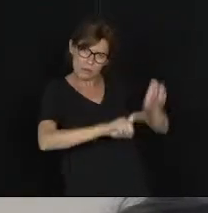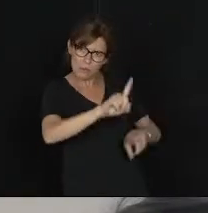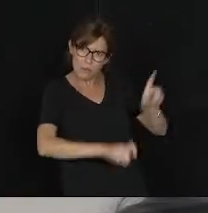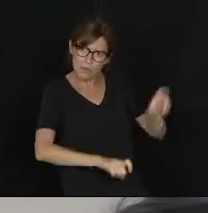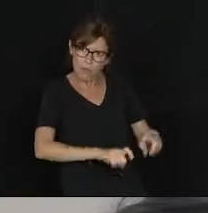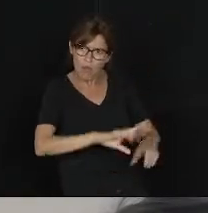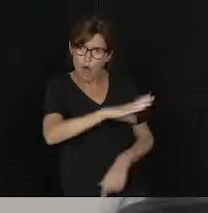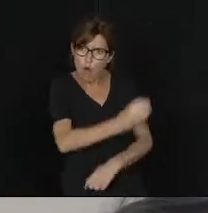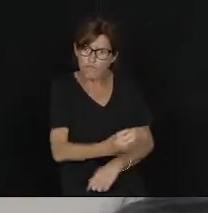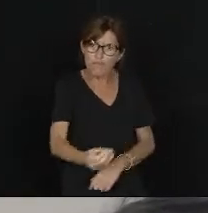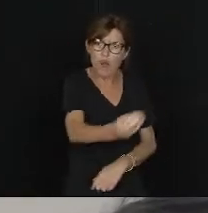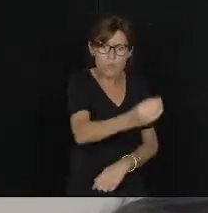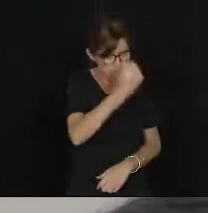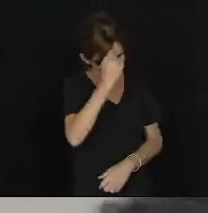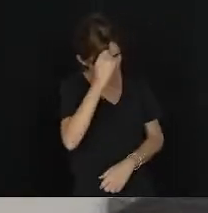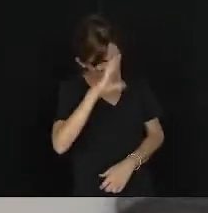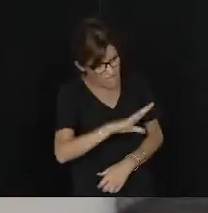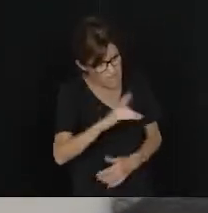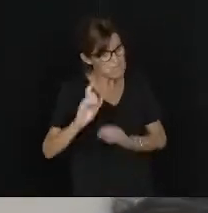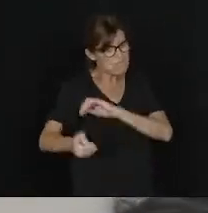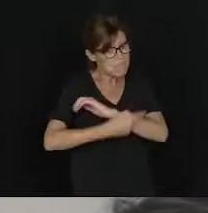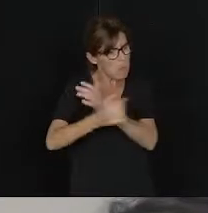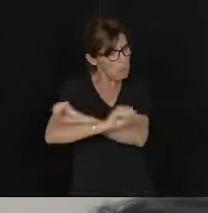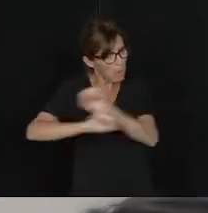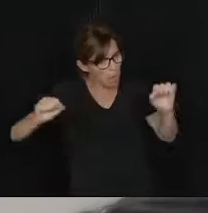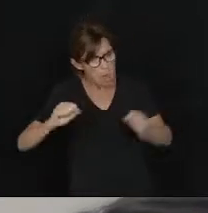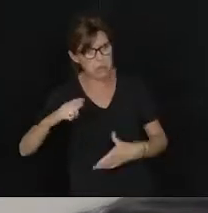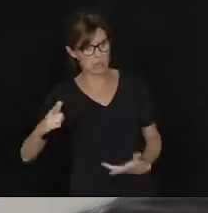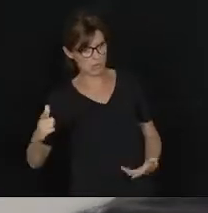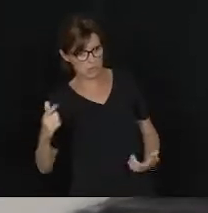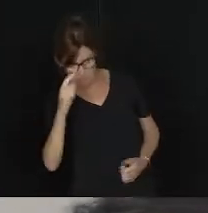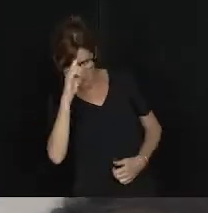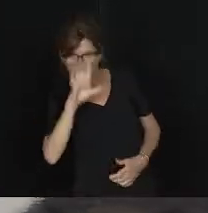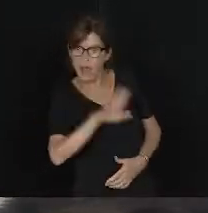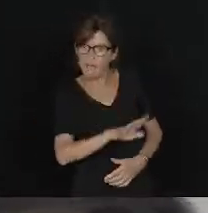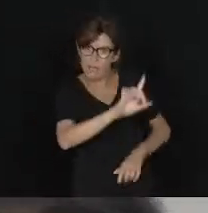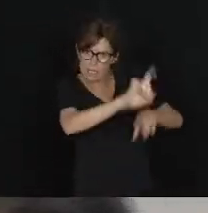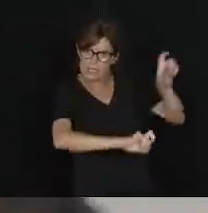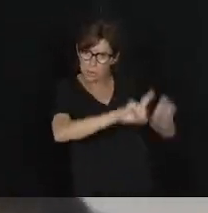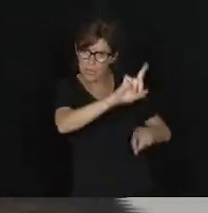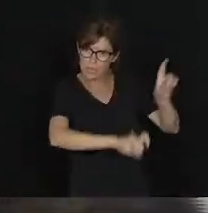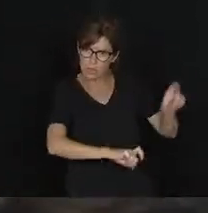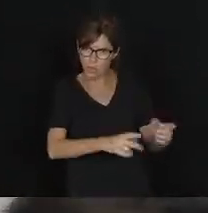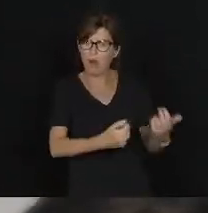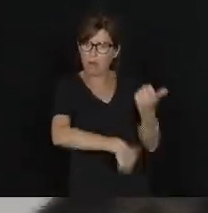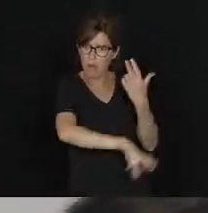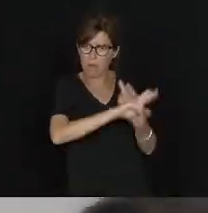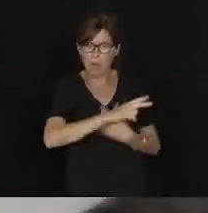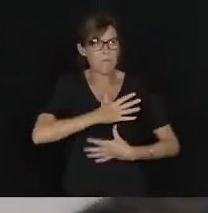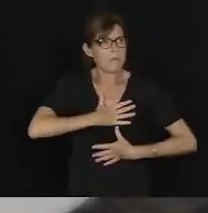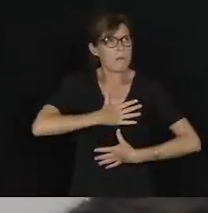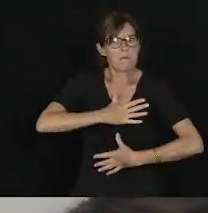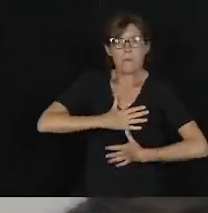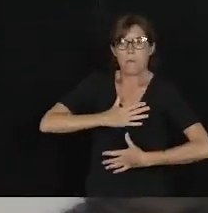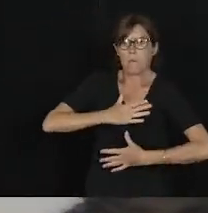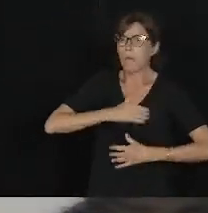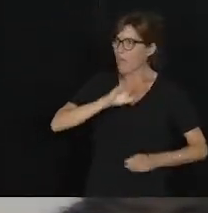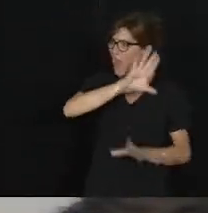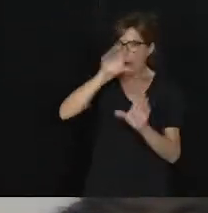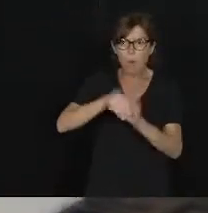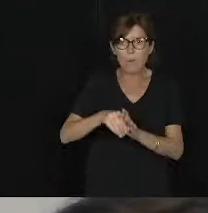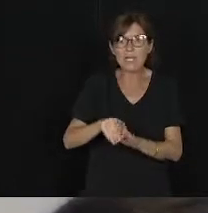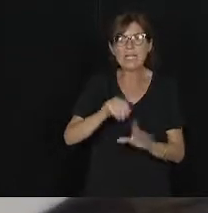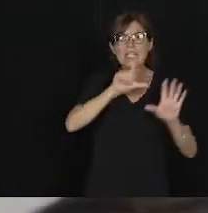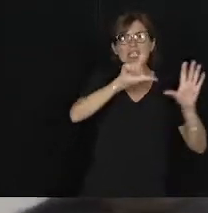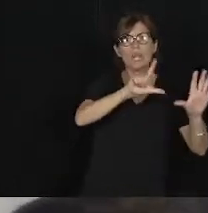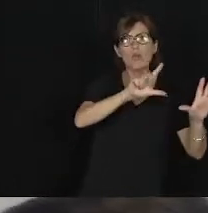concernant ces événements violents, véhiculant des imaginaires et des craintes de guerre. Dans le temps même du déroulé des attentats, des 7, 8